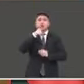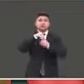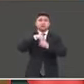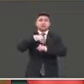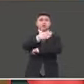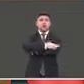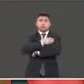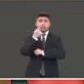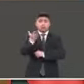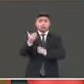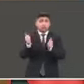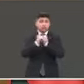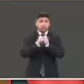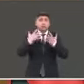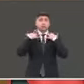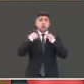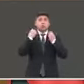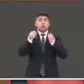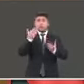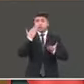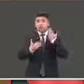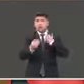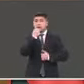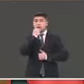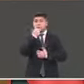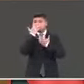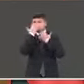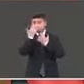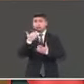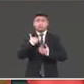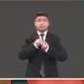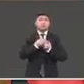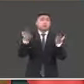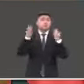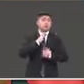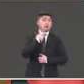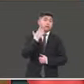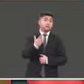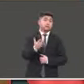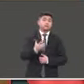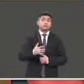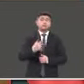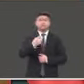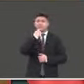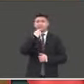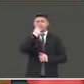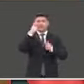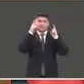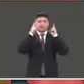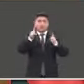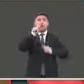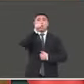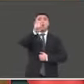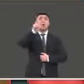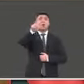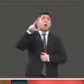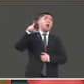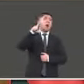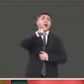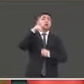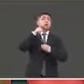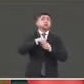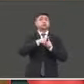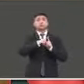yardımı yaparak Sağlıklı ve dengeli gıda almalarını temin ediyoruz yılın 12 ayı Az